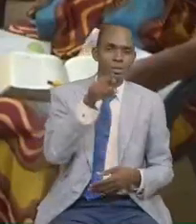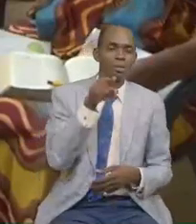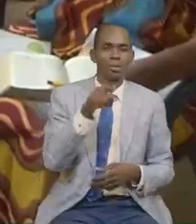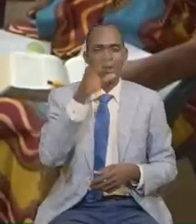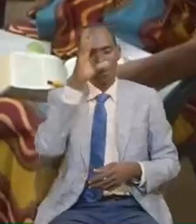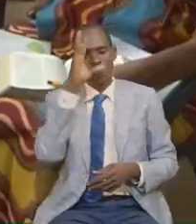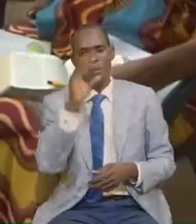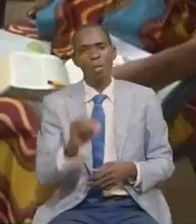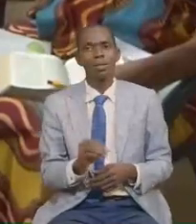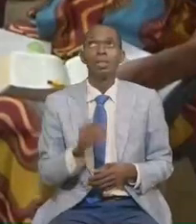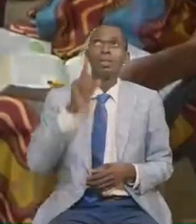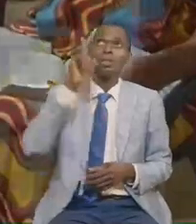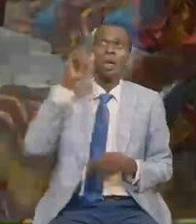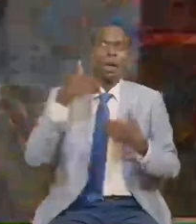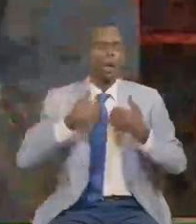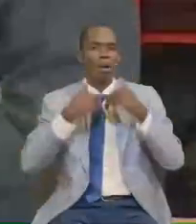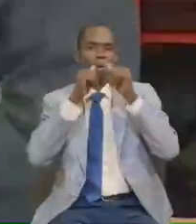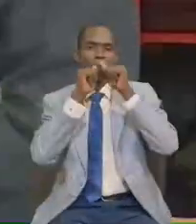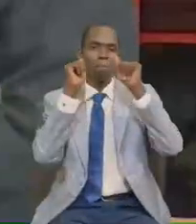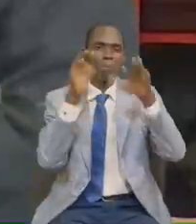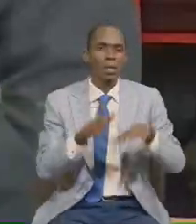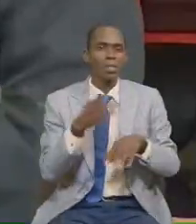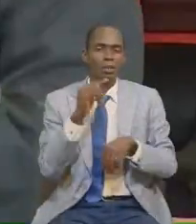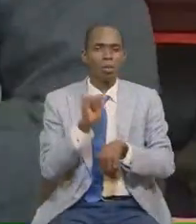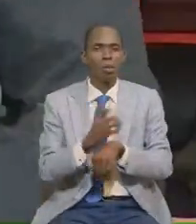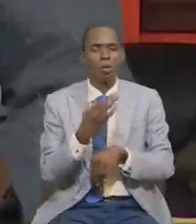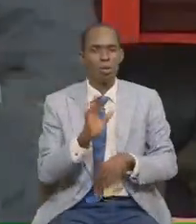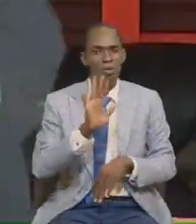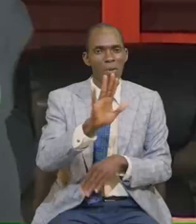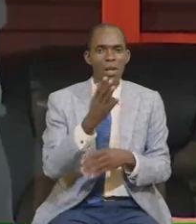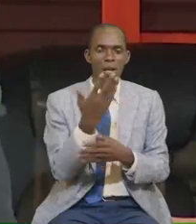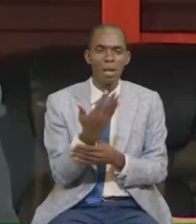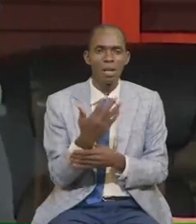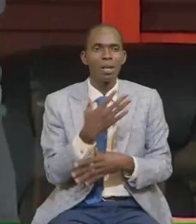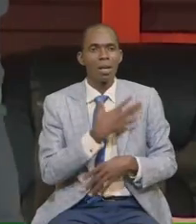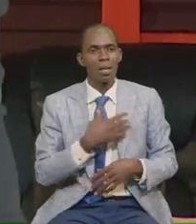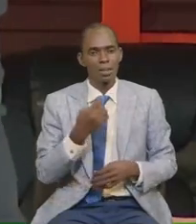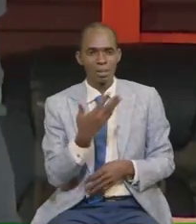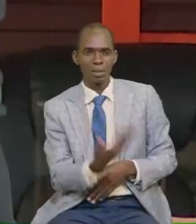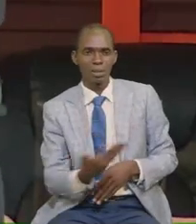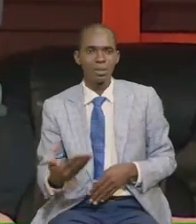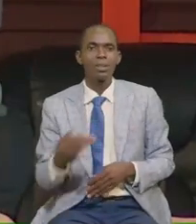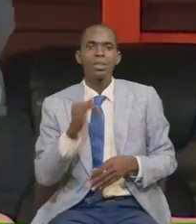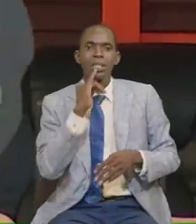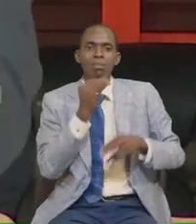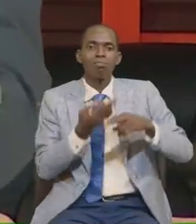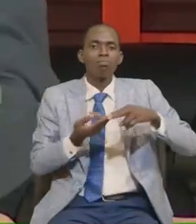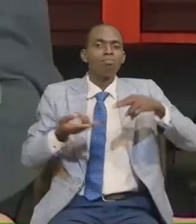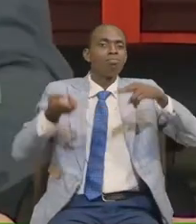Tu as béni l'œuvre de ses mains et ses troupeaux couvrent le pays.